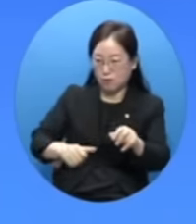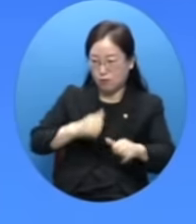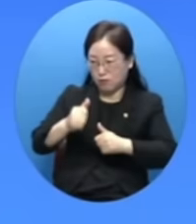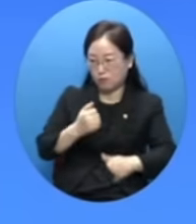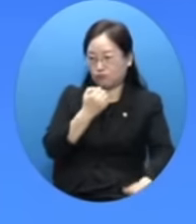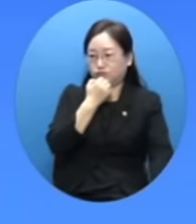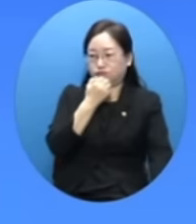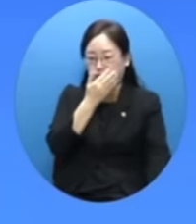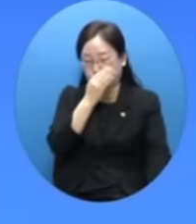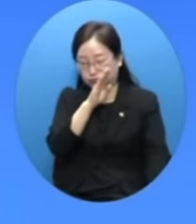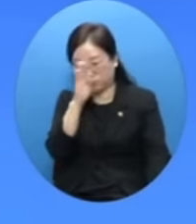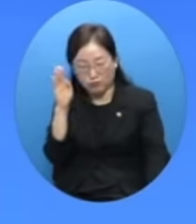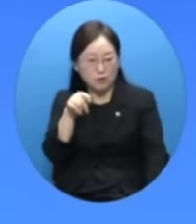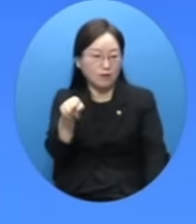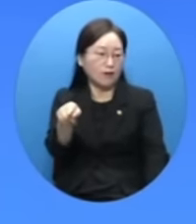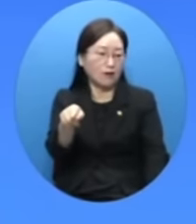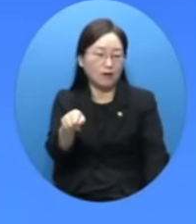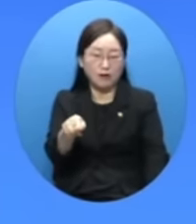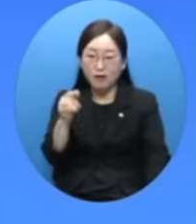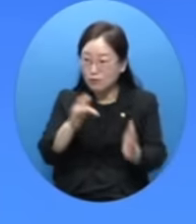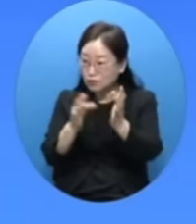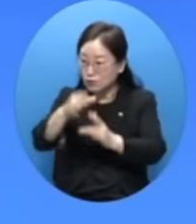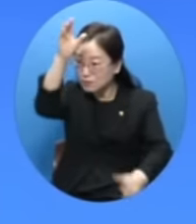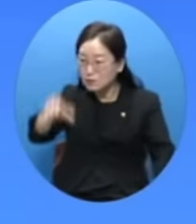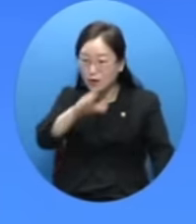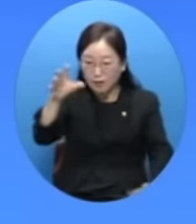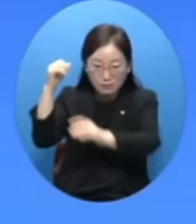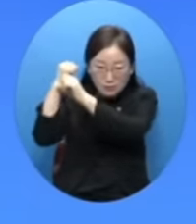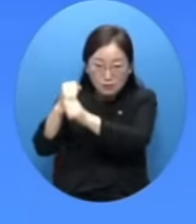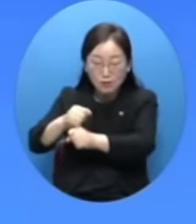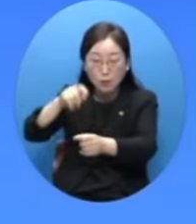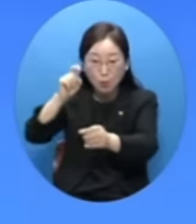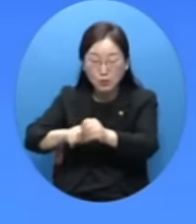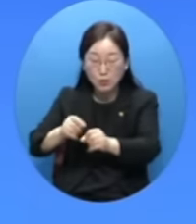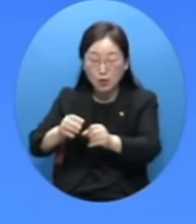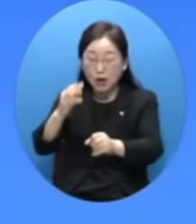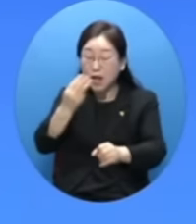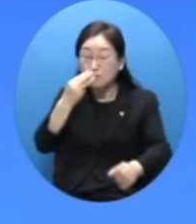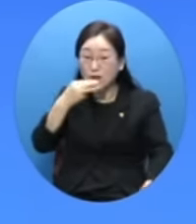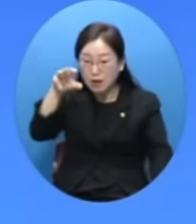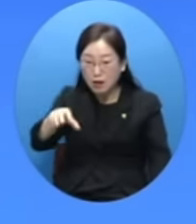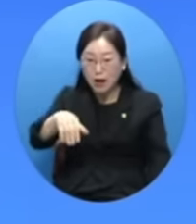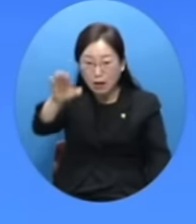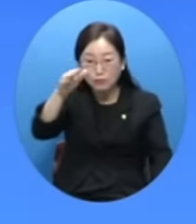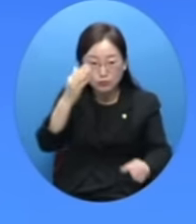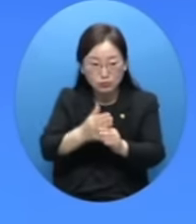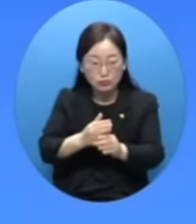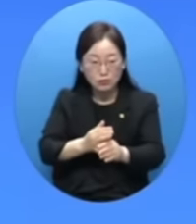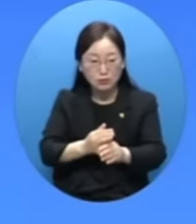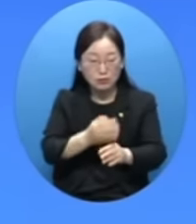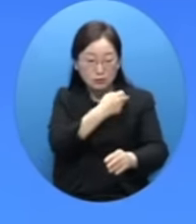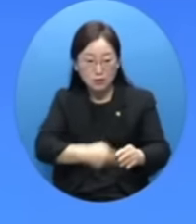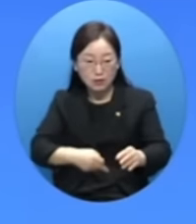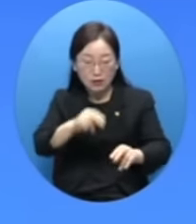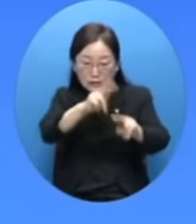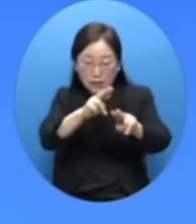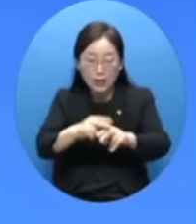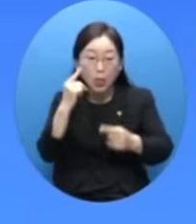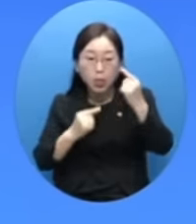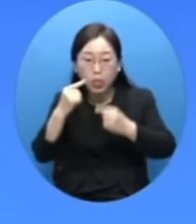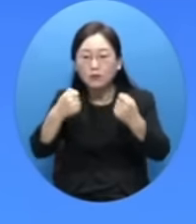아니, 예수님은 십자가 지시러 예루살렘으로 올라가시는데 제자들은 자리 다툼하고 있어요. 너무나 예수님